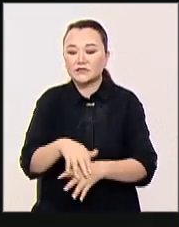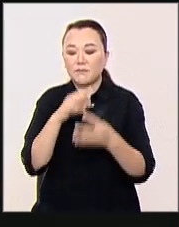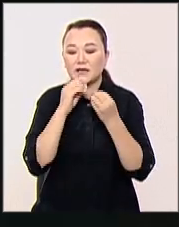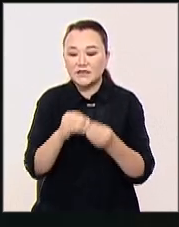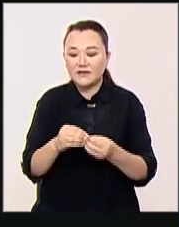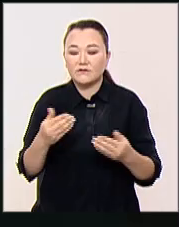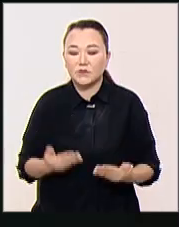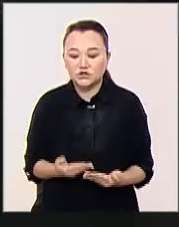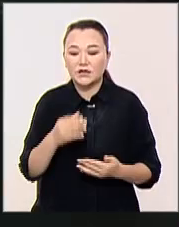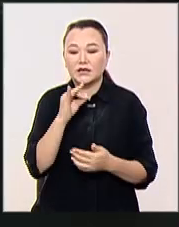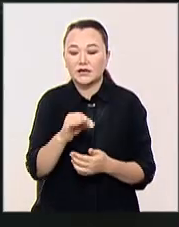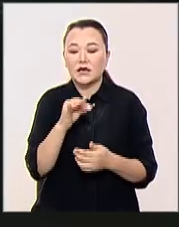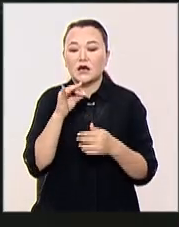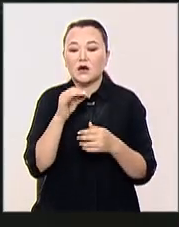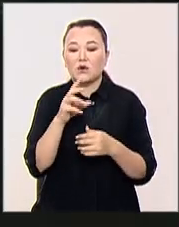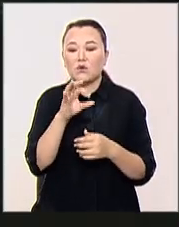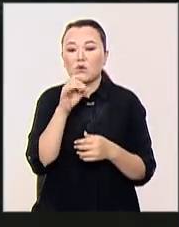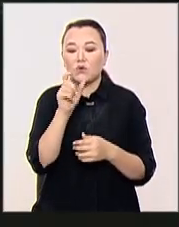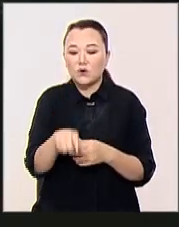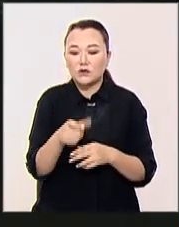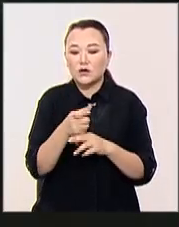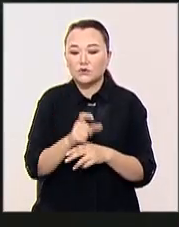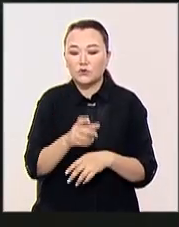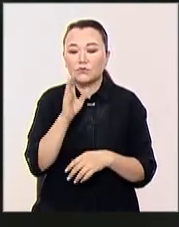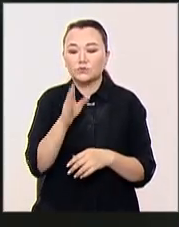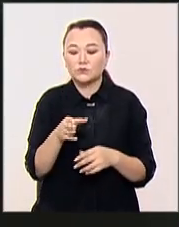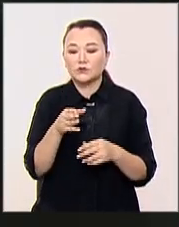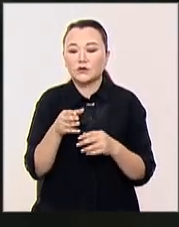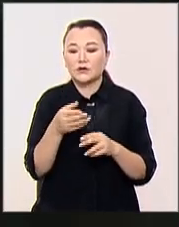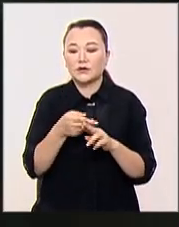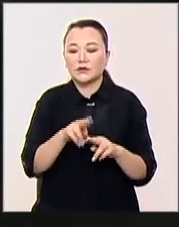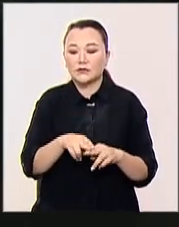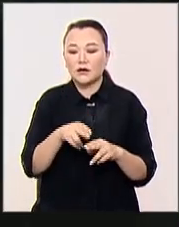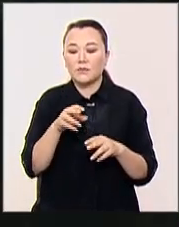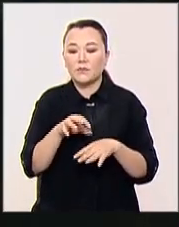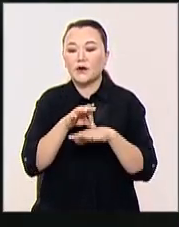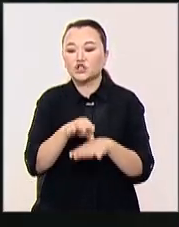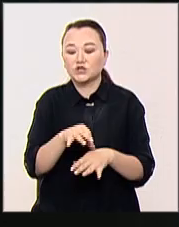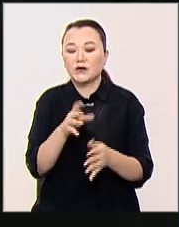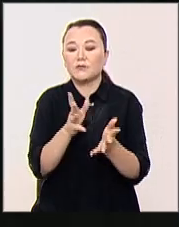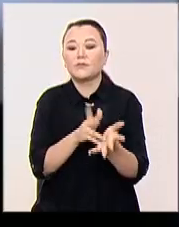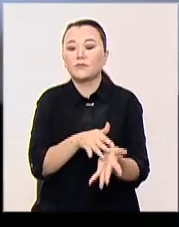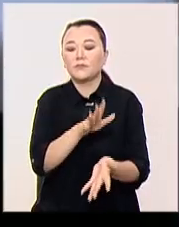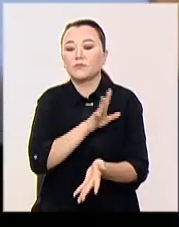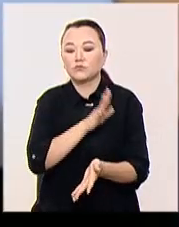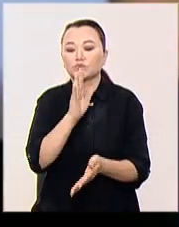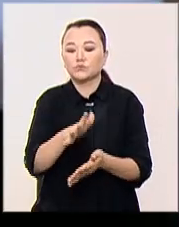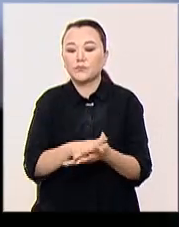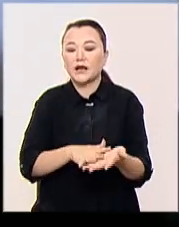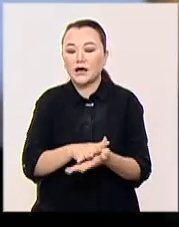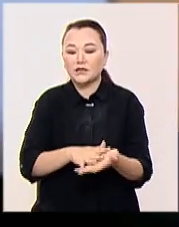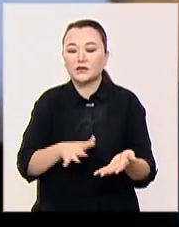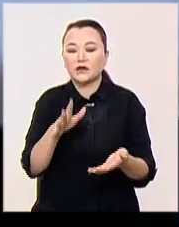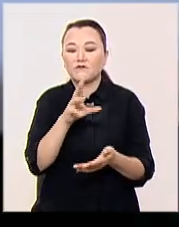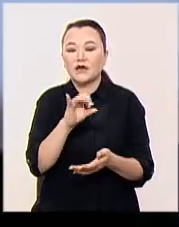проживания и наименования органа который будет рассматривать ходатайство на это прошедший редактилоскопии будут проходить процедуру